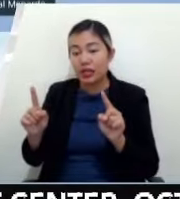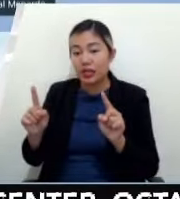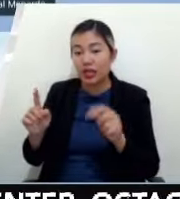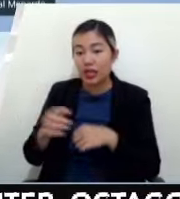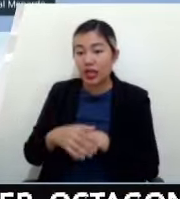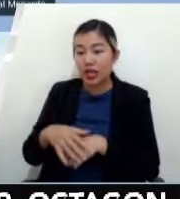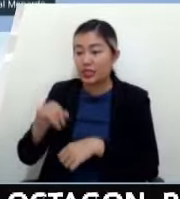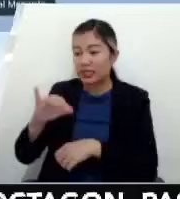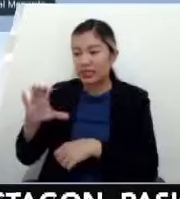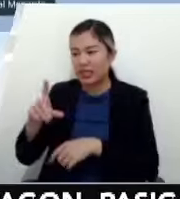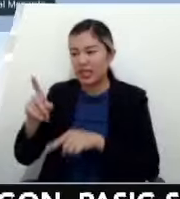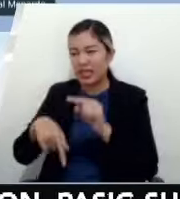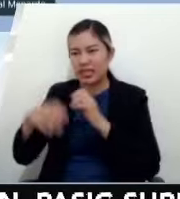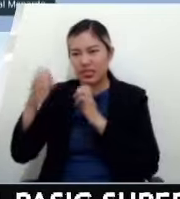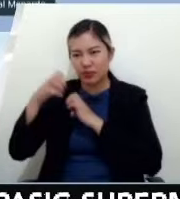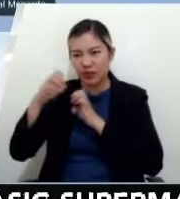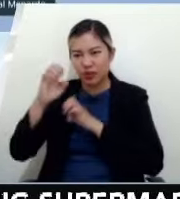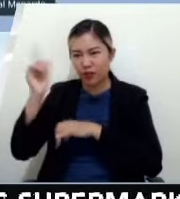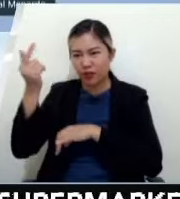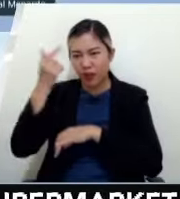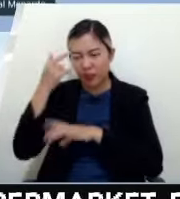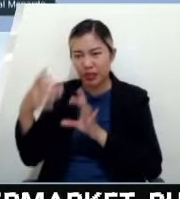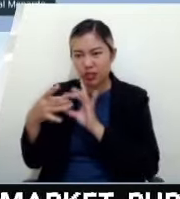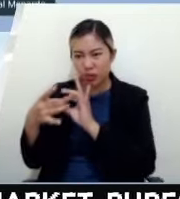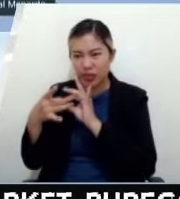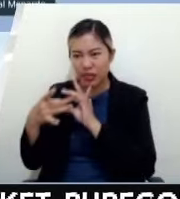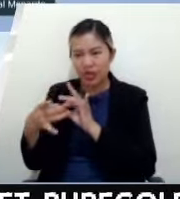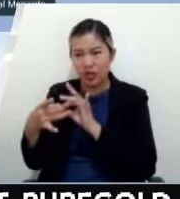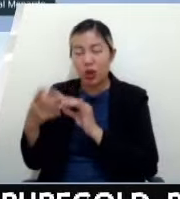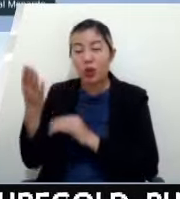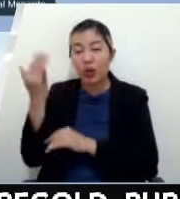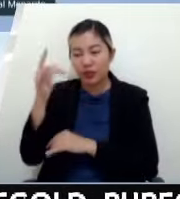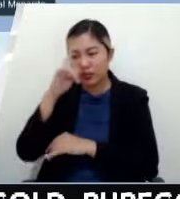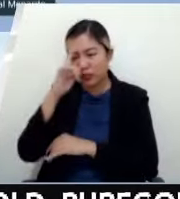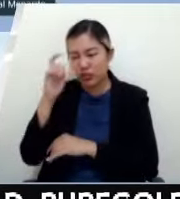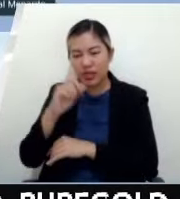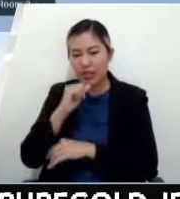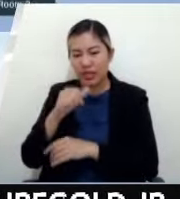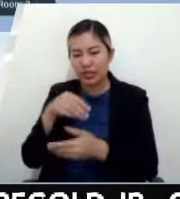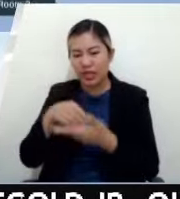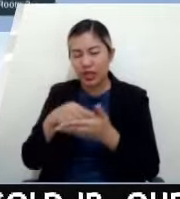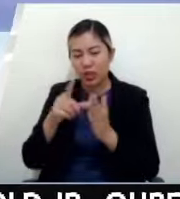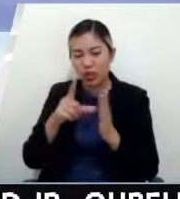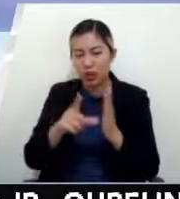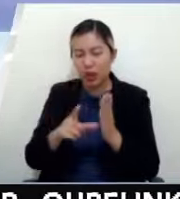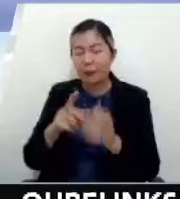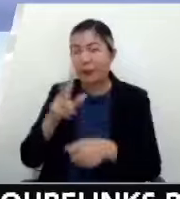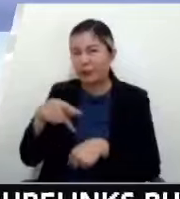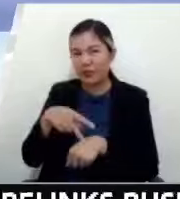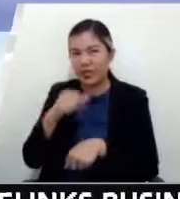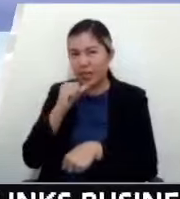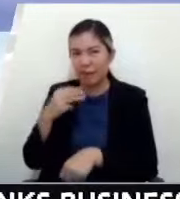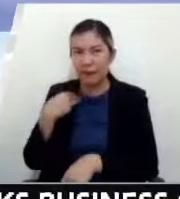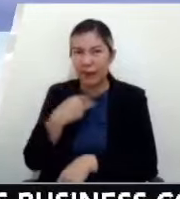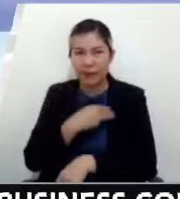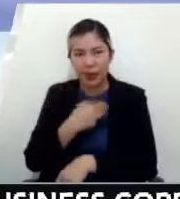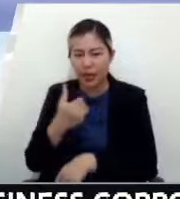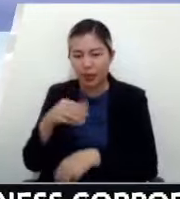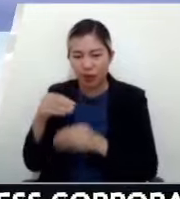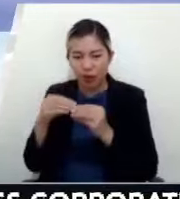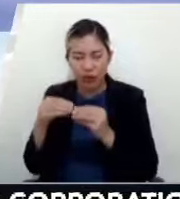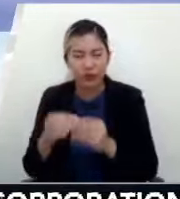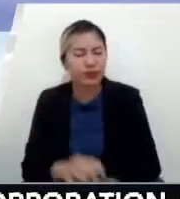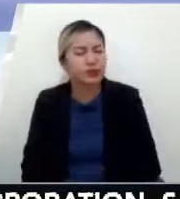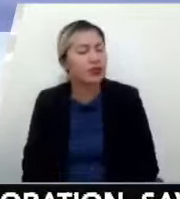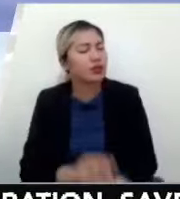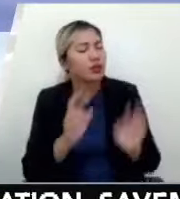the government kasi wala tayong legal Duty to do that dahil hindi na tayo miyembro pero yung mga kaanak po ng mga EG kay victims yung nagsasabing hindi sila